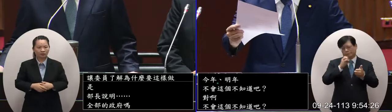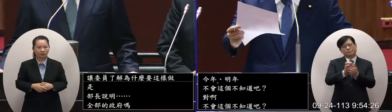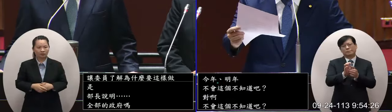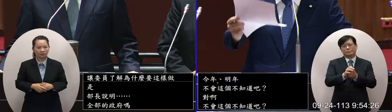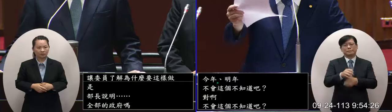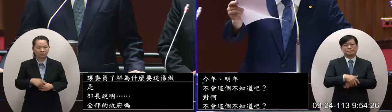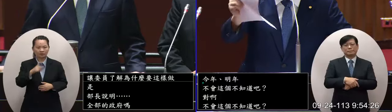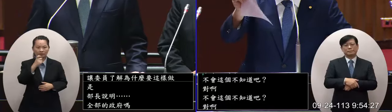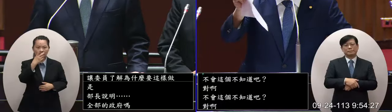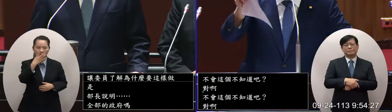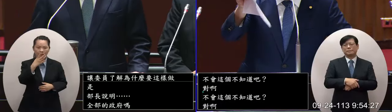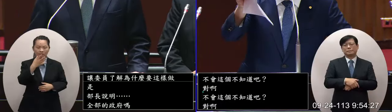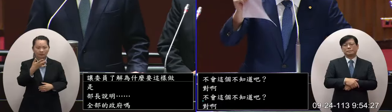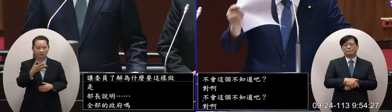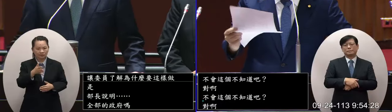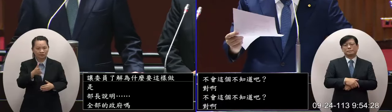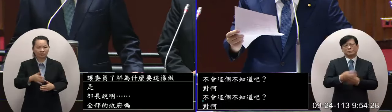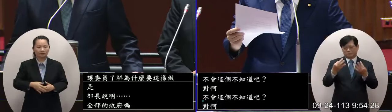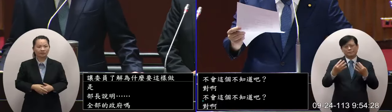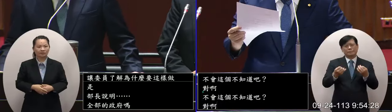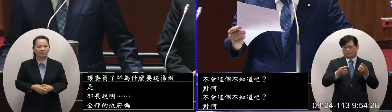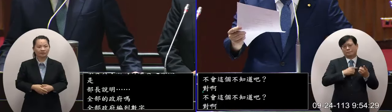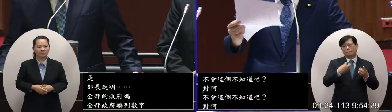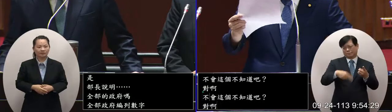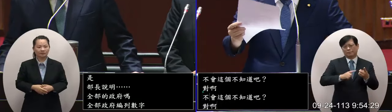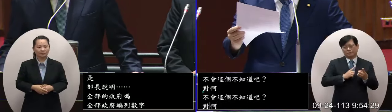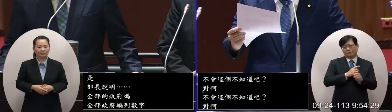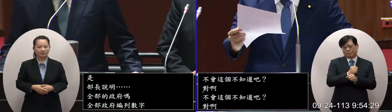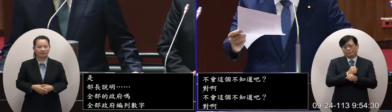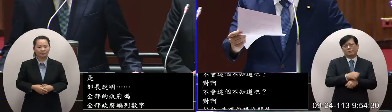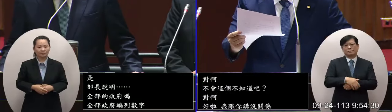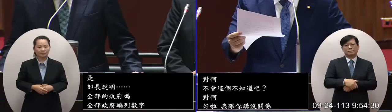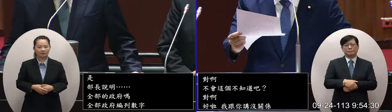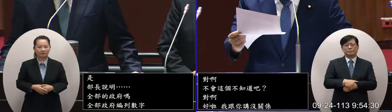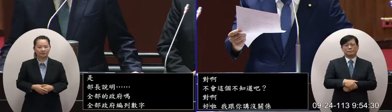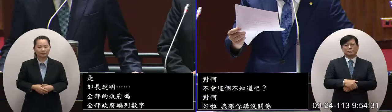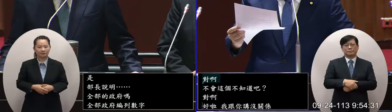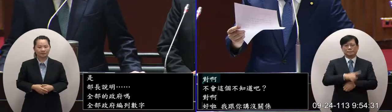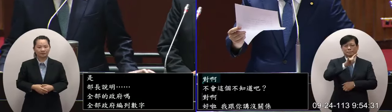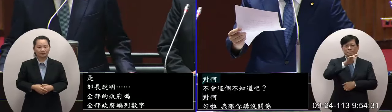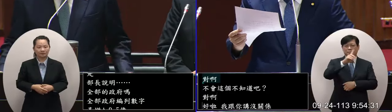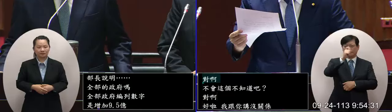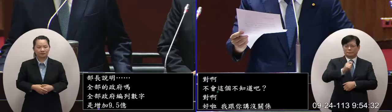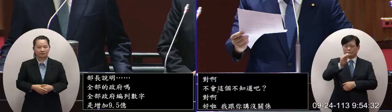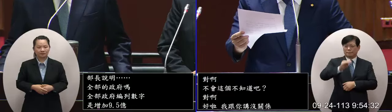系啊，院长的数字还是要稍微定一下哈。